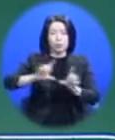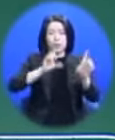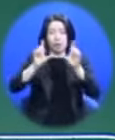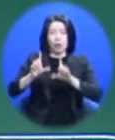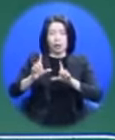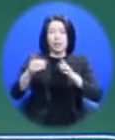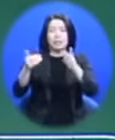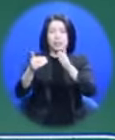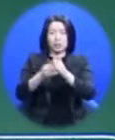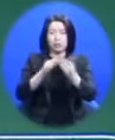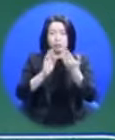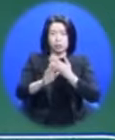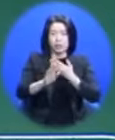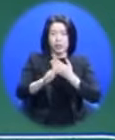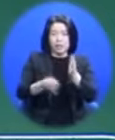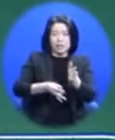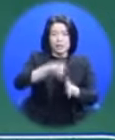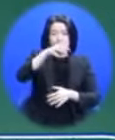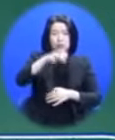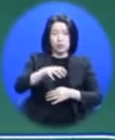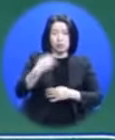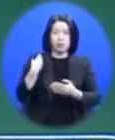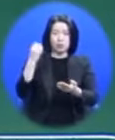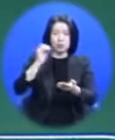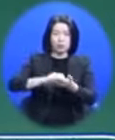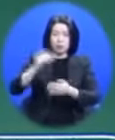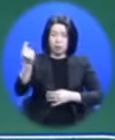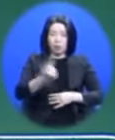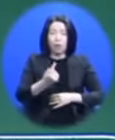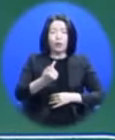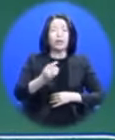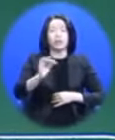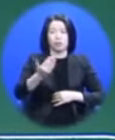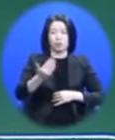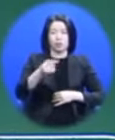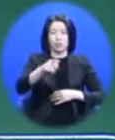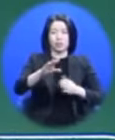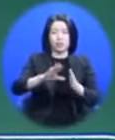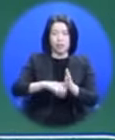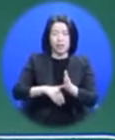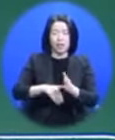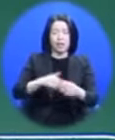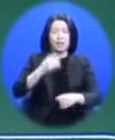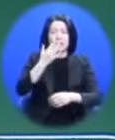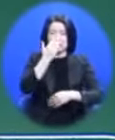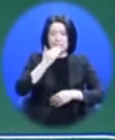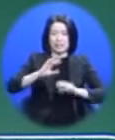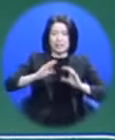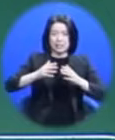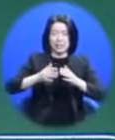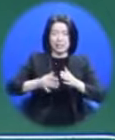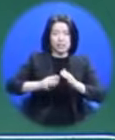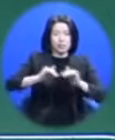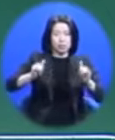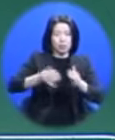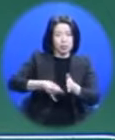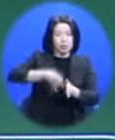이스라엘로 예루살렘으로 귀환을 하게 됩니다. 그때 이 이스라엘 예루살렘의